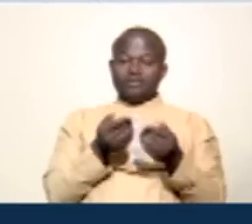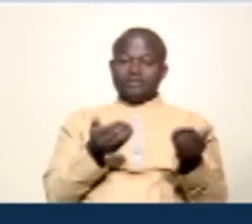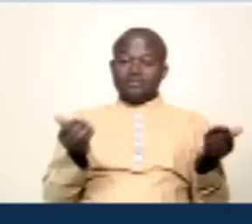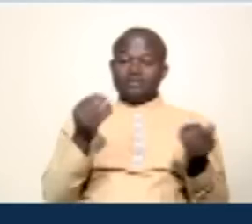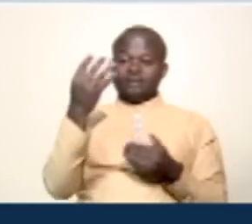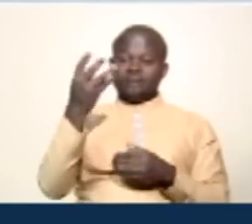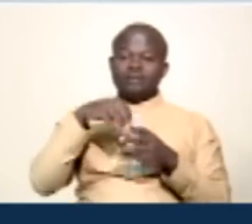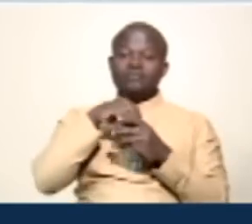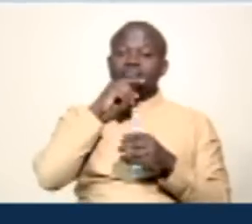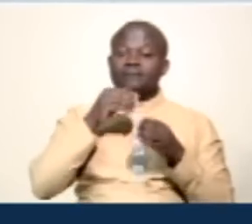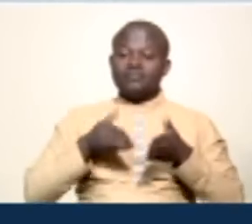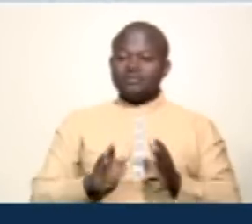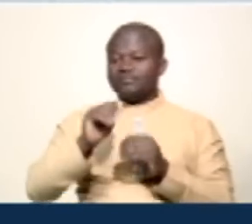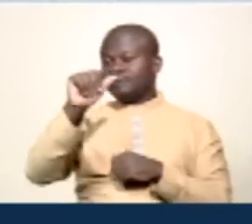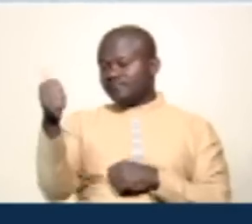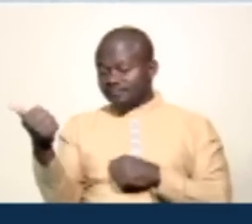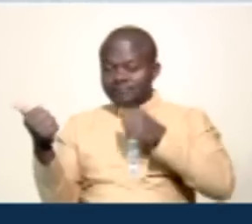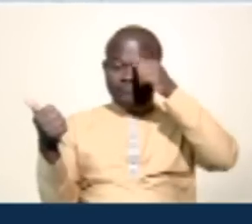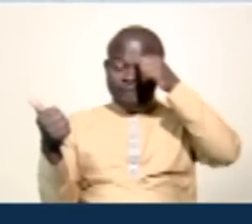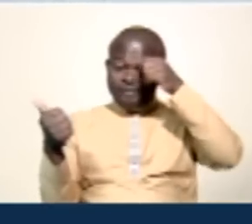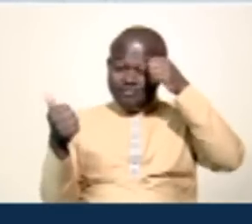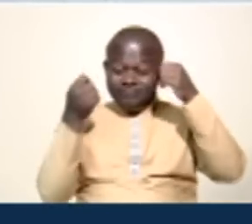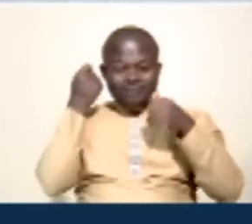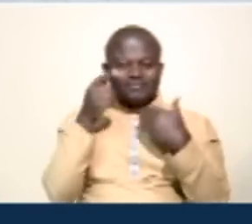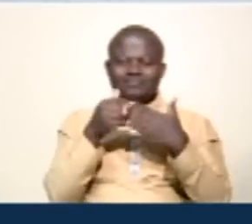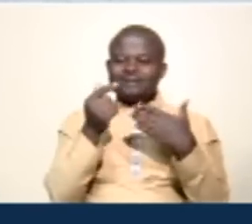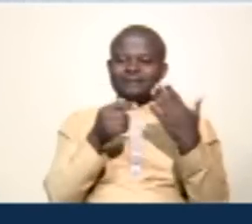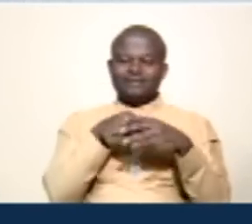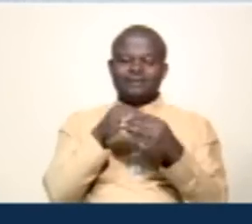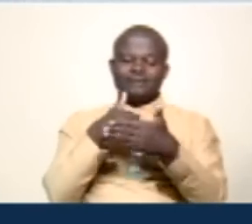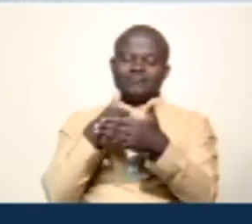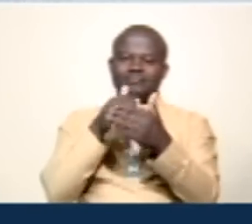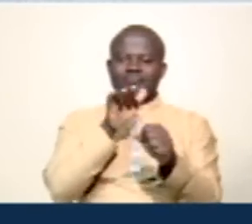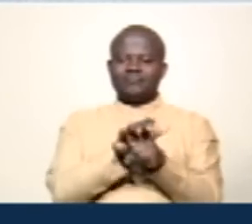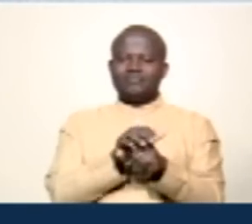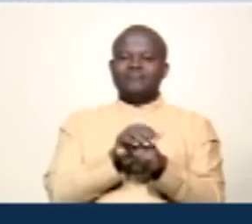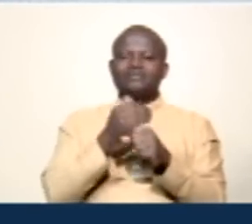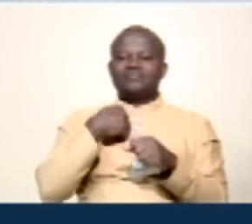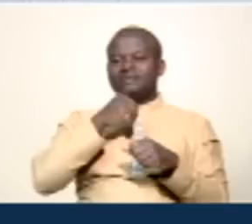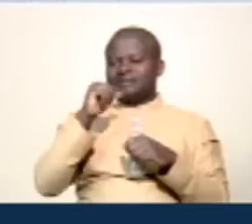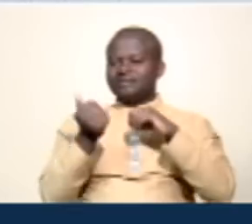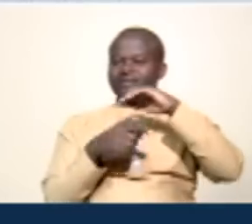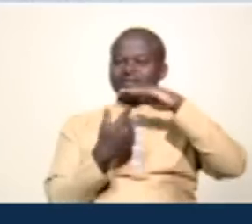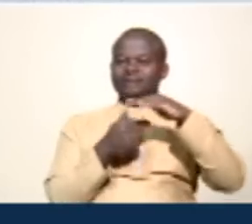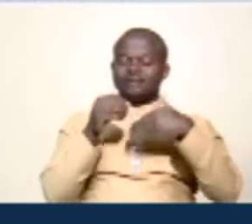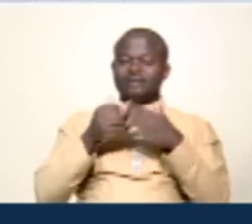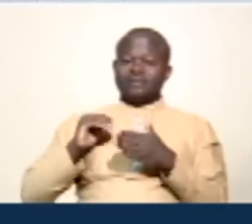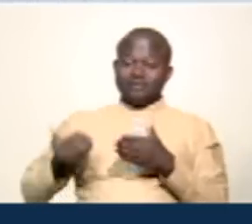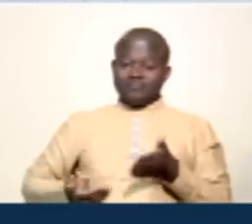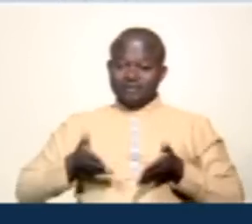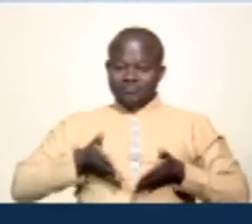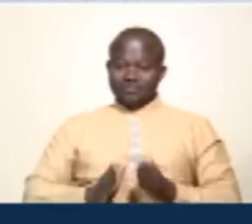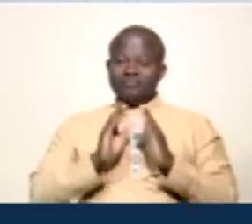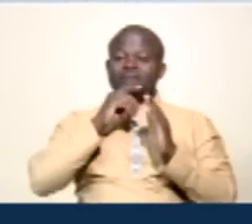abana 4 mugabo yabyaye ahandi urabona harimo ingonane nyinshi hari dufite indi kaya y'umugore wabyaye